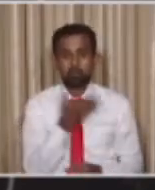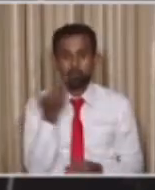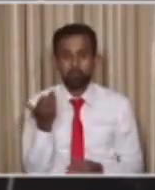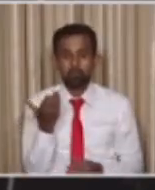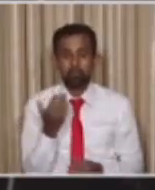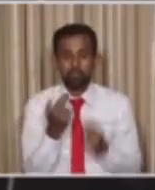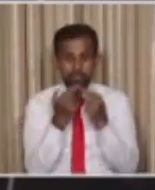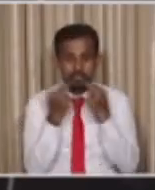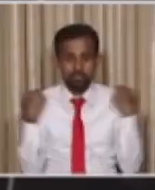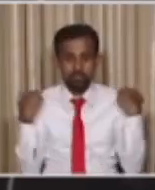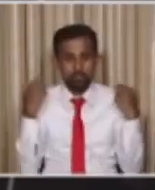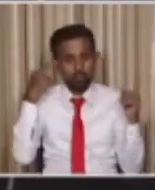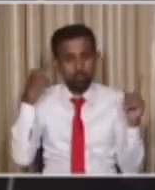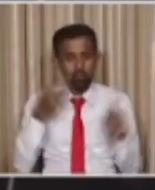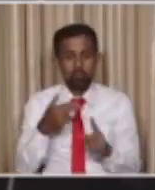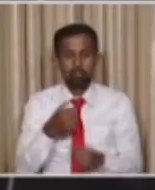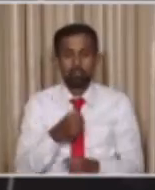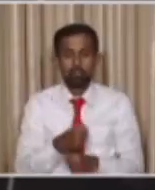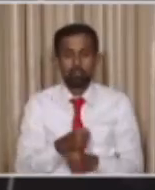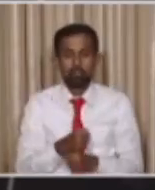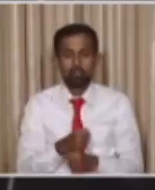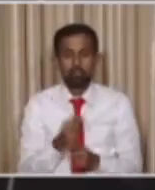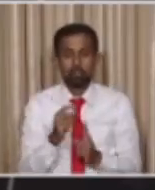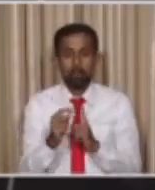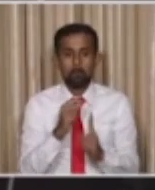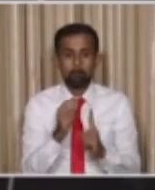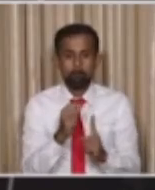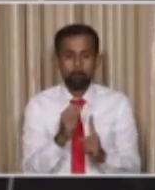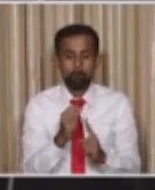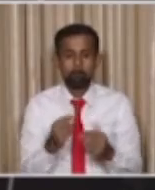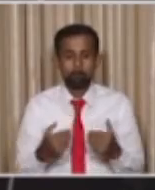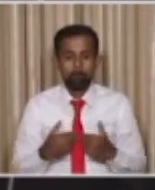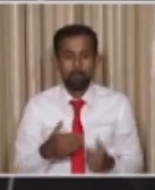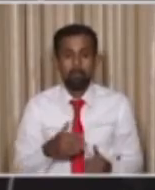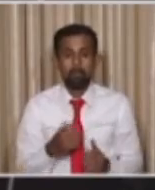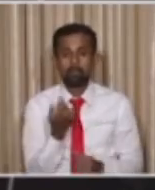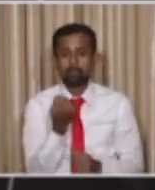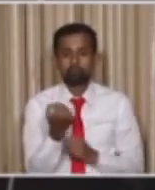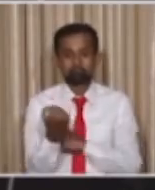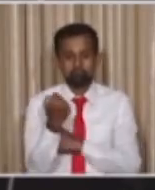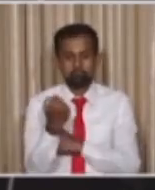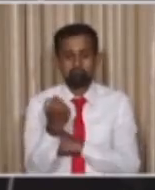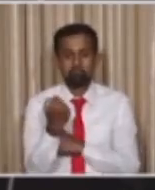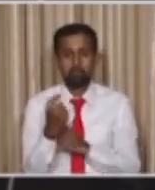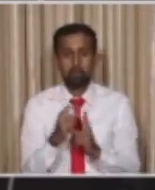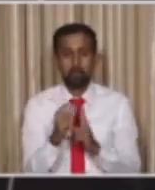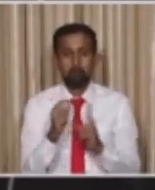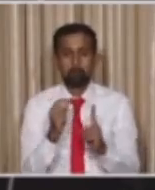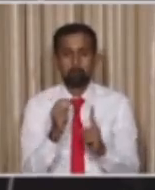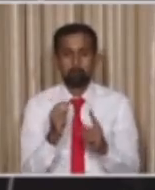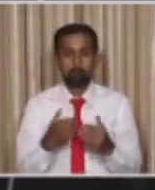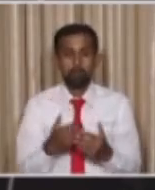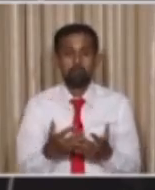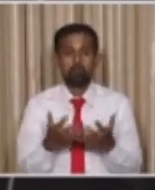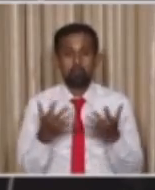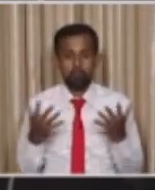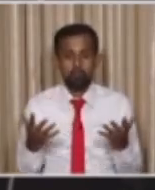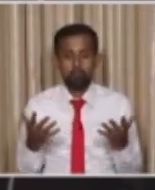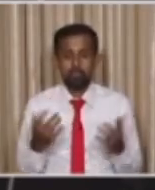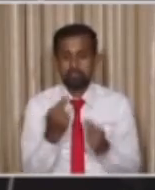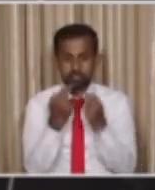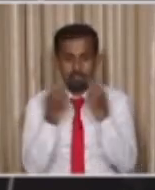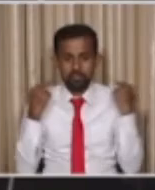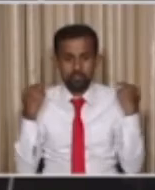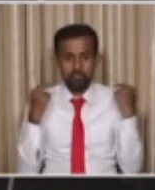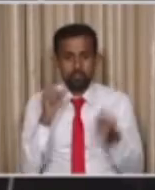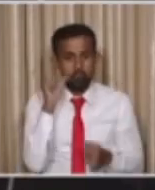මේ රේගුව පිළිබඳ රජයේ පාර්ලිමේන්තුවේ අපි මූල්‍ය බලය තියෙන ආයතනය හැටියට අපි මීට වැඩිය රේගුව